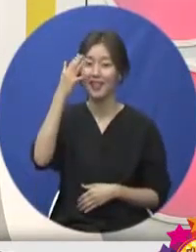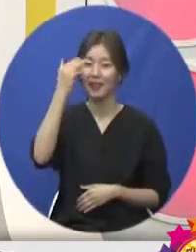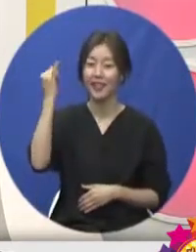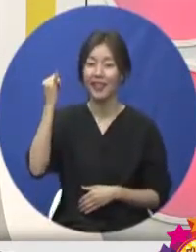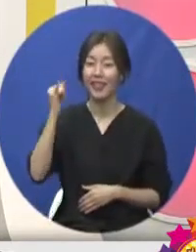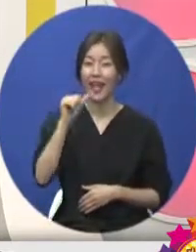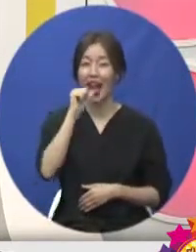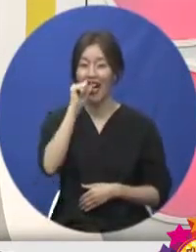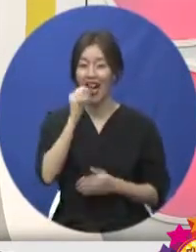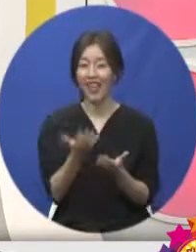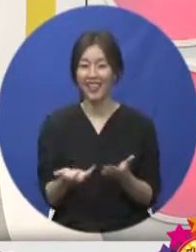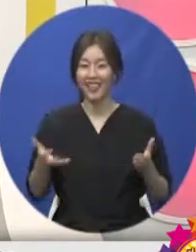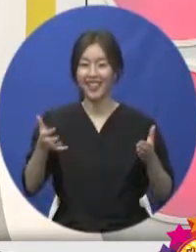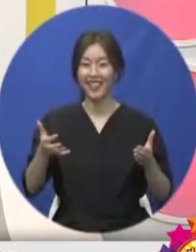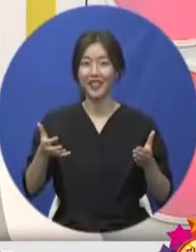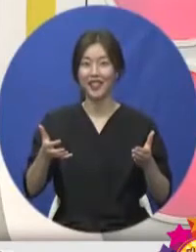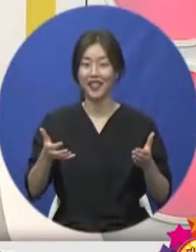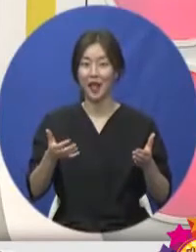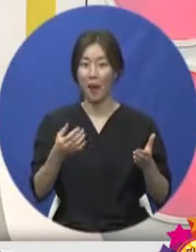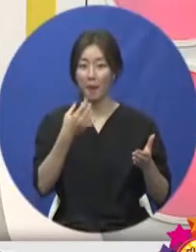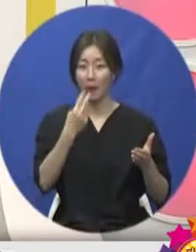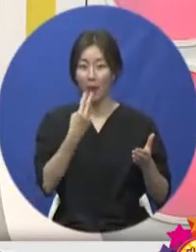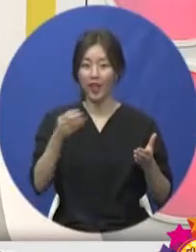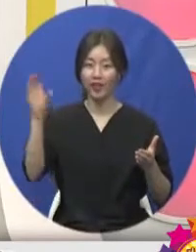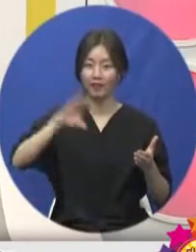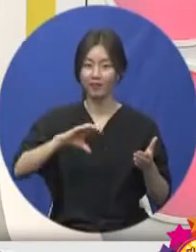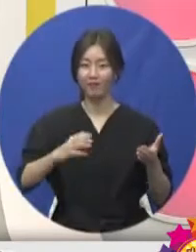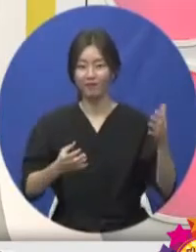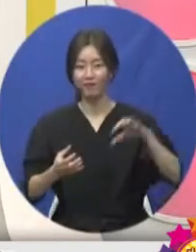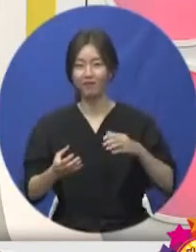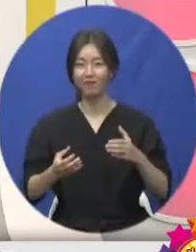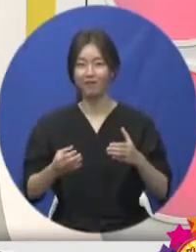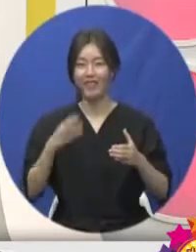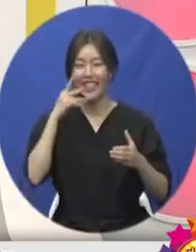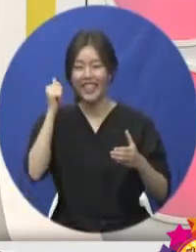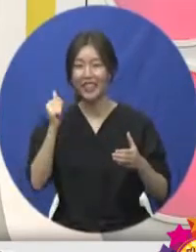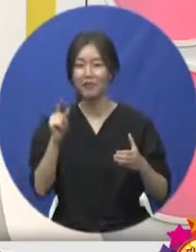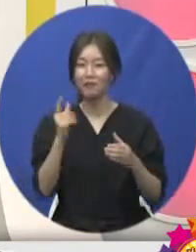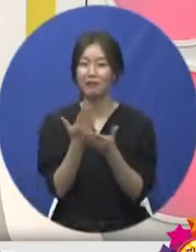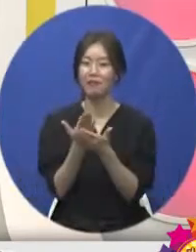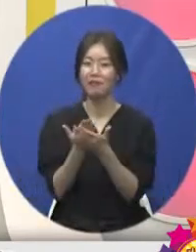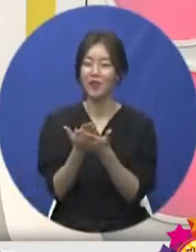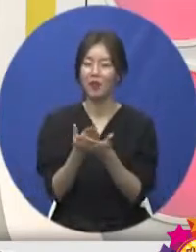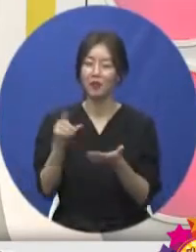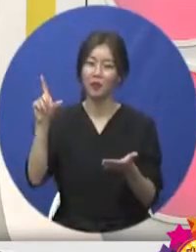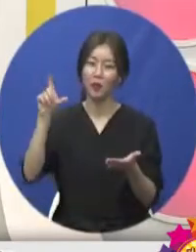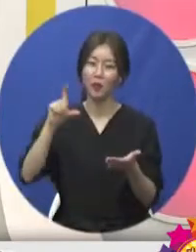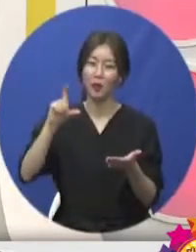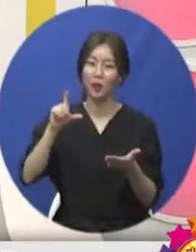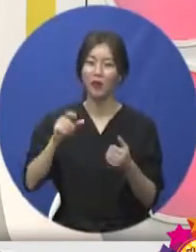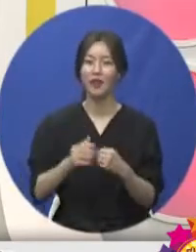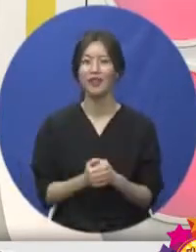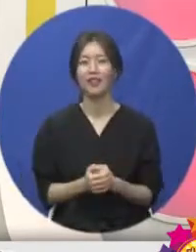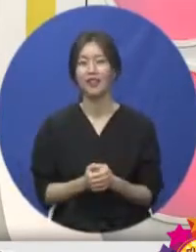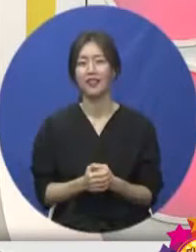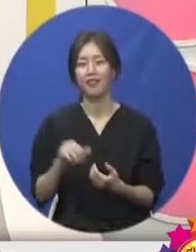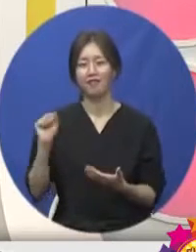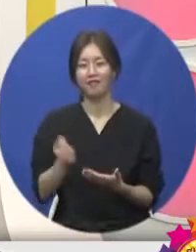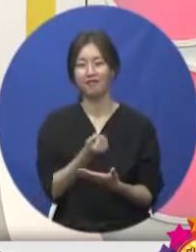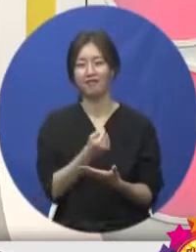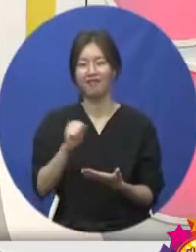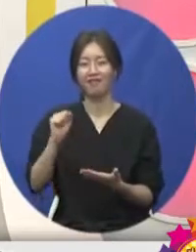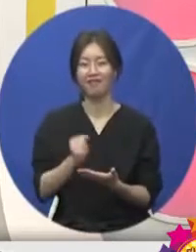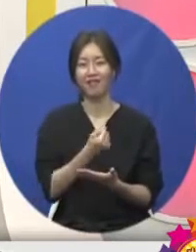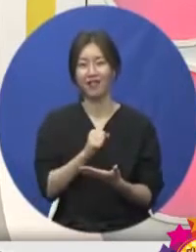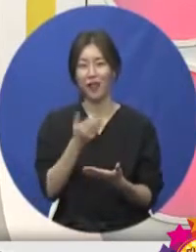양푼 하나 주셔 해가지고 비벼가지고? 거기다 참기름 좀 넣어서 주면 좋고요. 그러면 저 참기름 딱 넣어줘. 딱 부어가지고